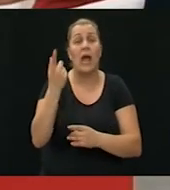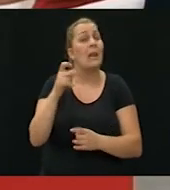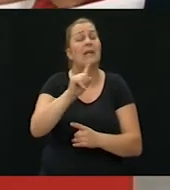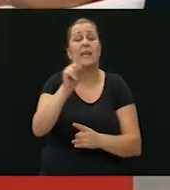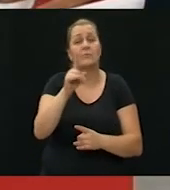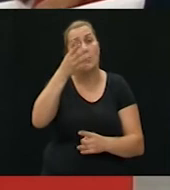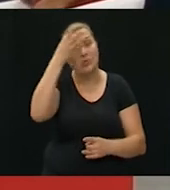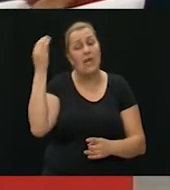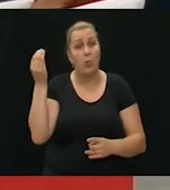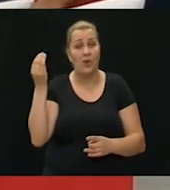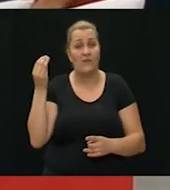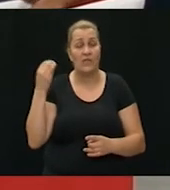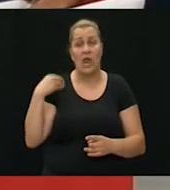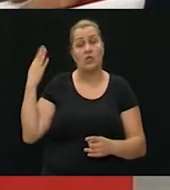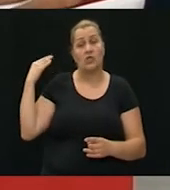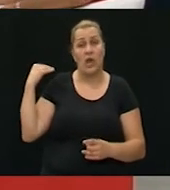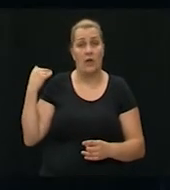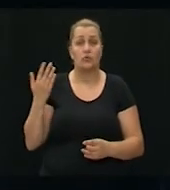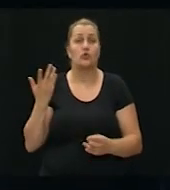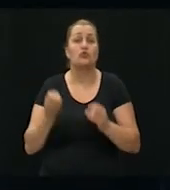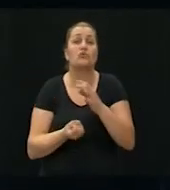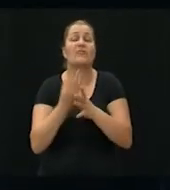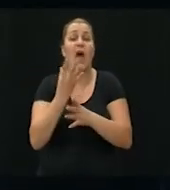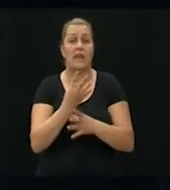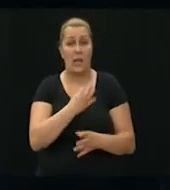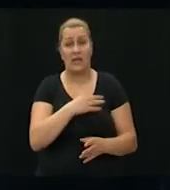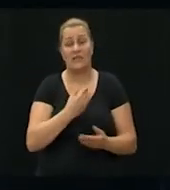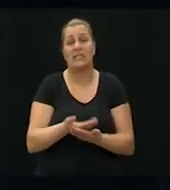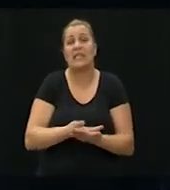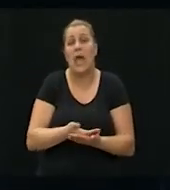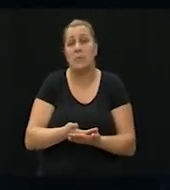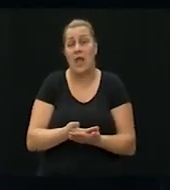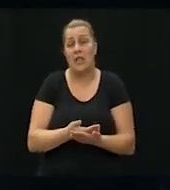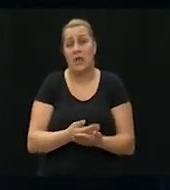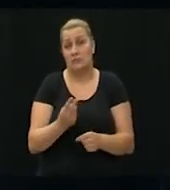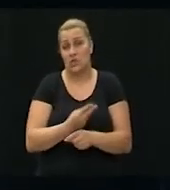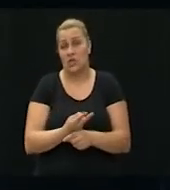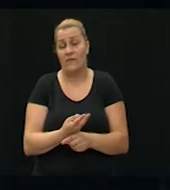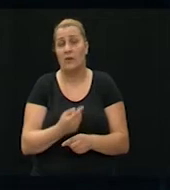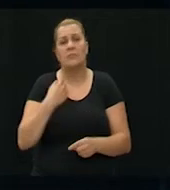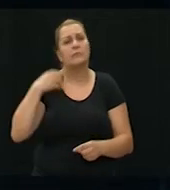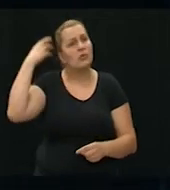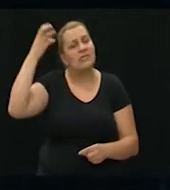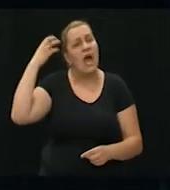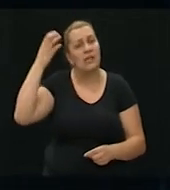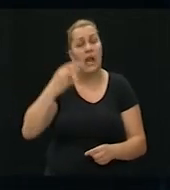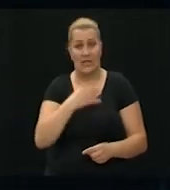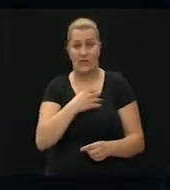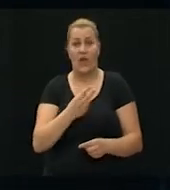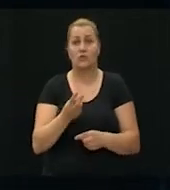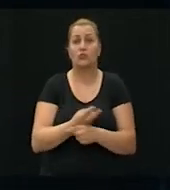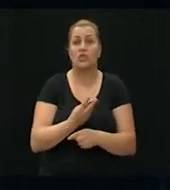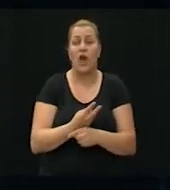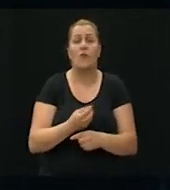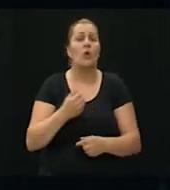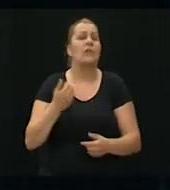smijemo zaboraviti naše na prijatelje. Vrijednosti. Na koji su stvarali temelje Hrvatske države. Mi smo sanjali Hrvatsku državu